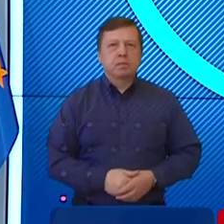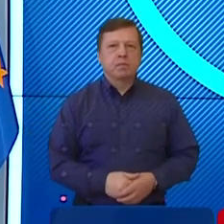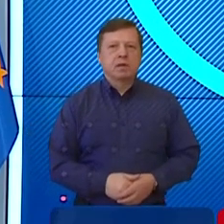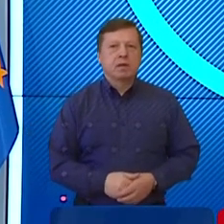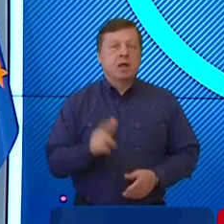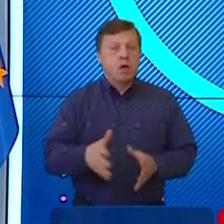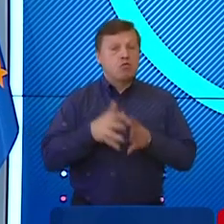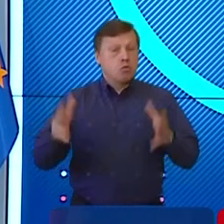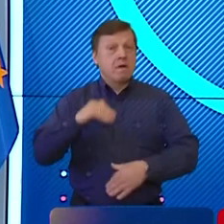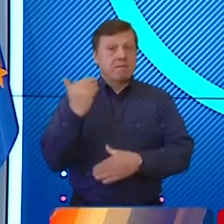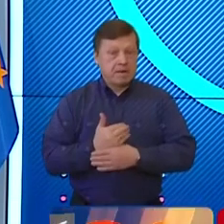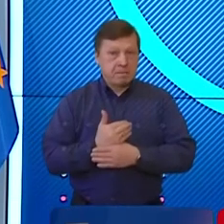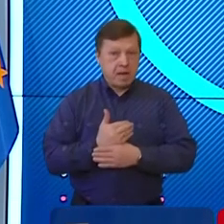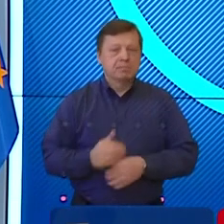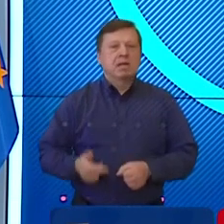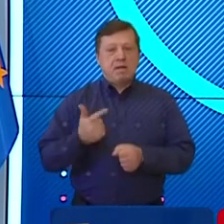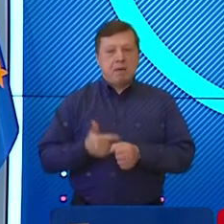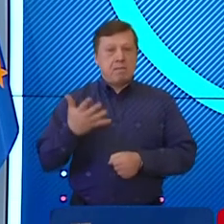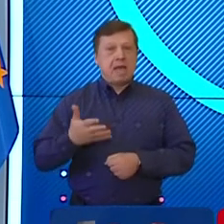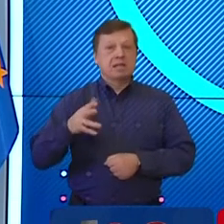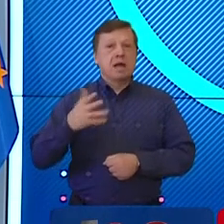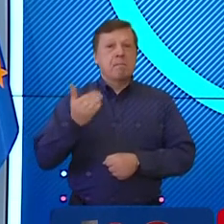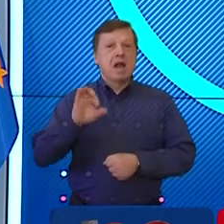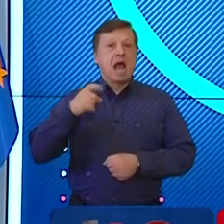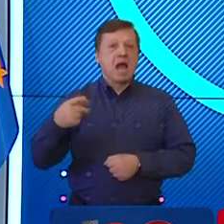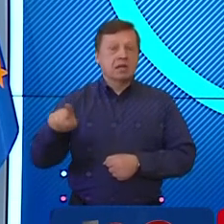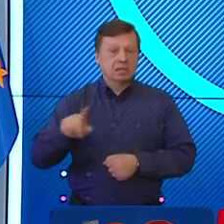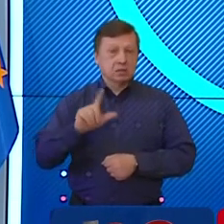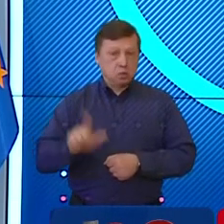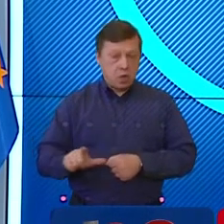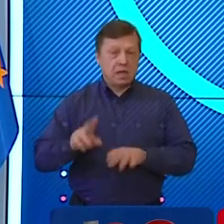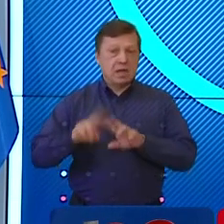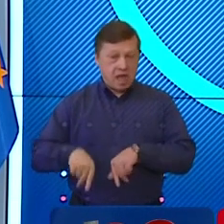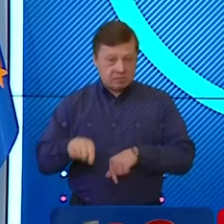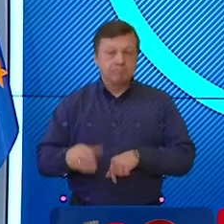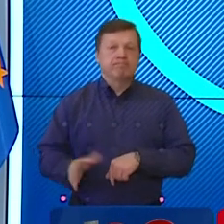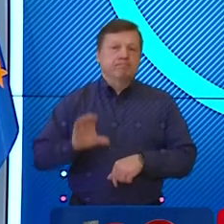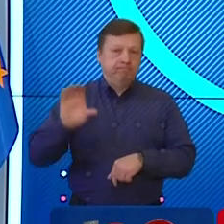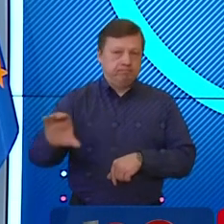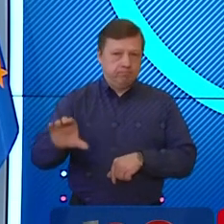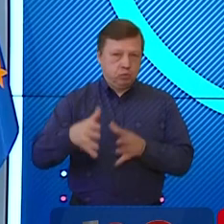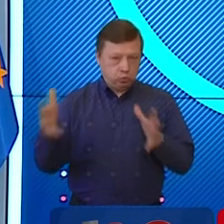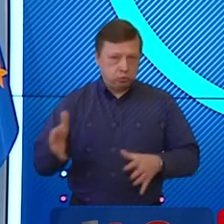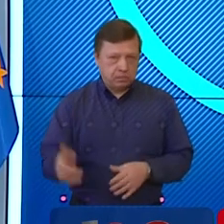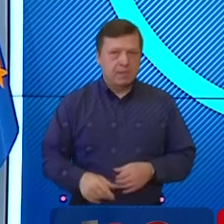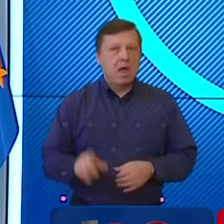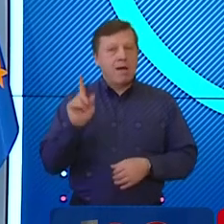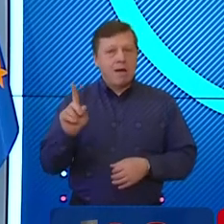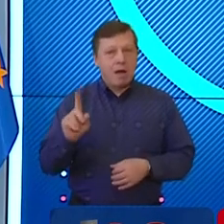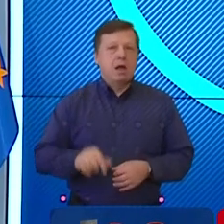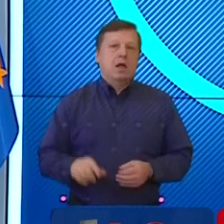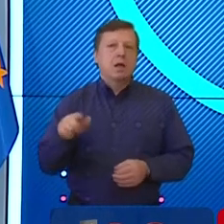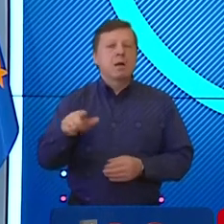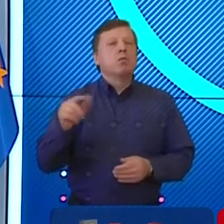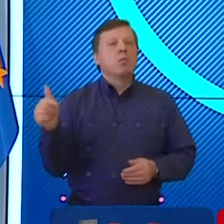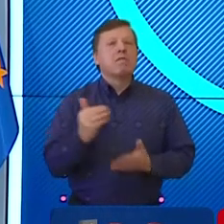Dla dużych podmiotów pozostałe 25 miliardów złotych na ratowanie miejsc pracy pod warunkiem również, że płacą podatki